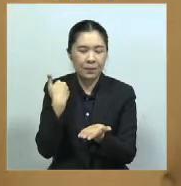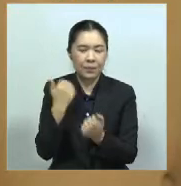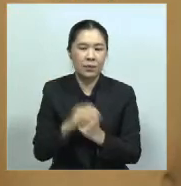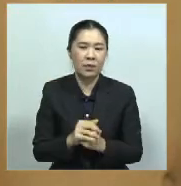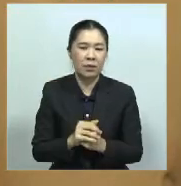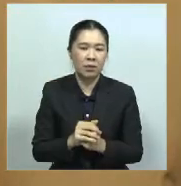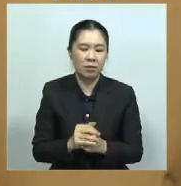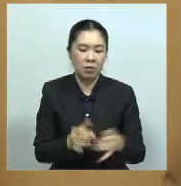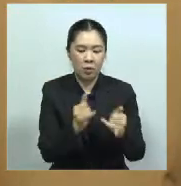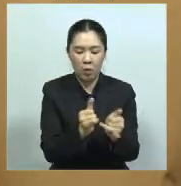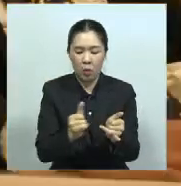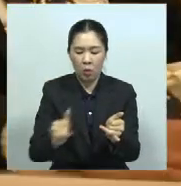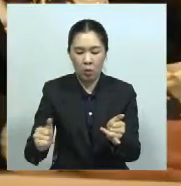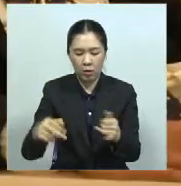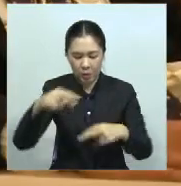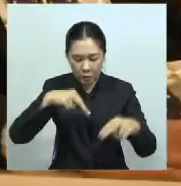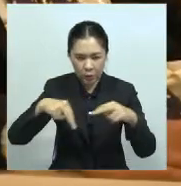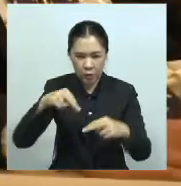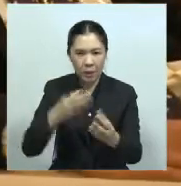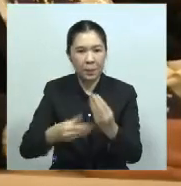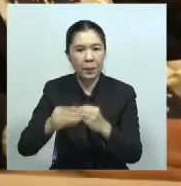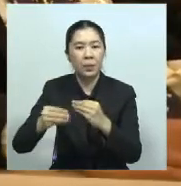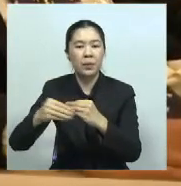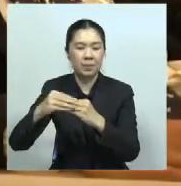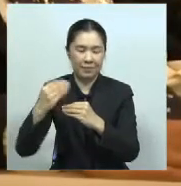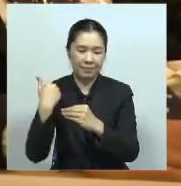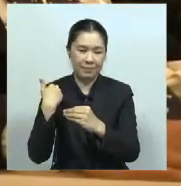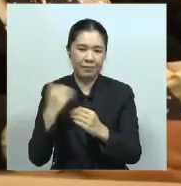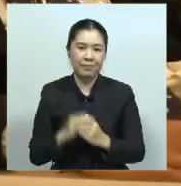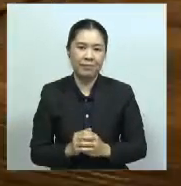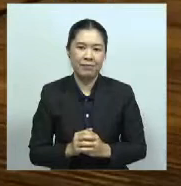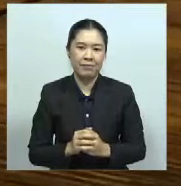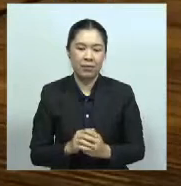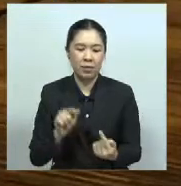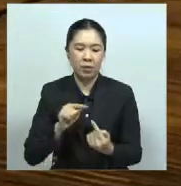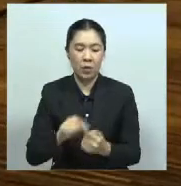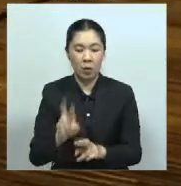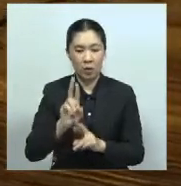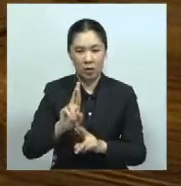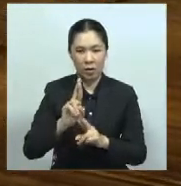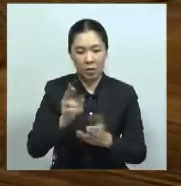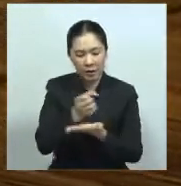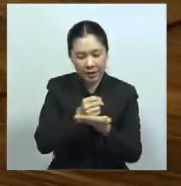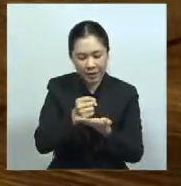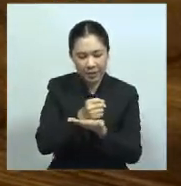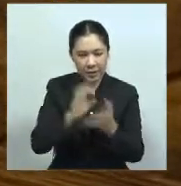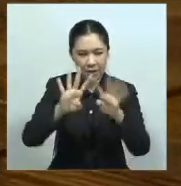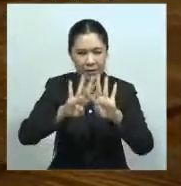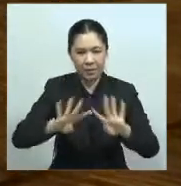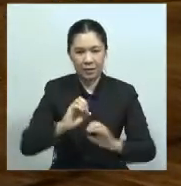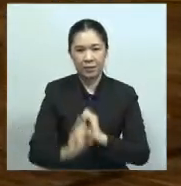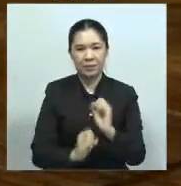นเพิ่มสูงขึ้นเช่นกันการประชุมครั้งนี้นะครับนอกจากเพื่อพิจารณาร่างรายงานเฝ้าระวังสถานการณ์ยาเสพติดอาเซียนประจ